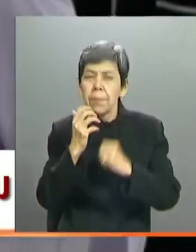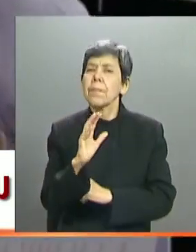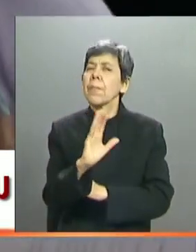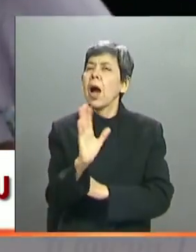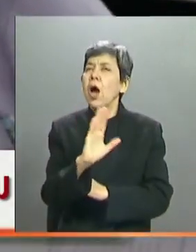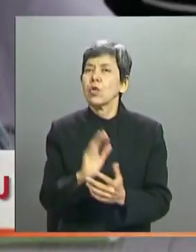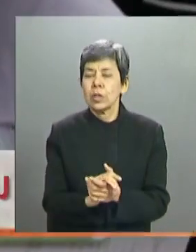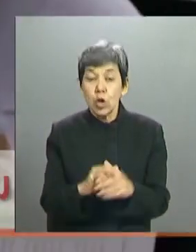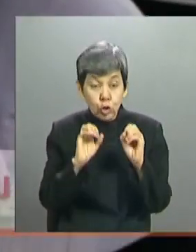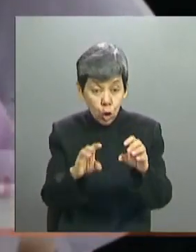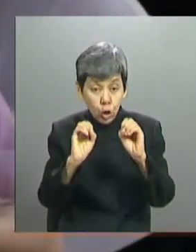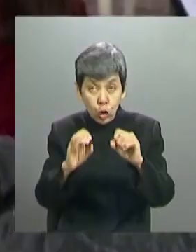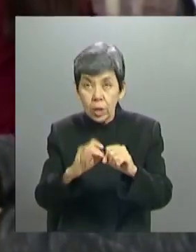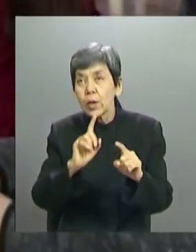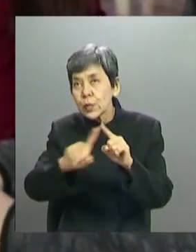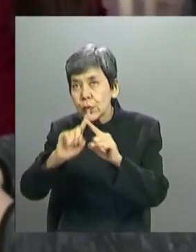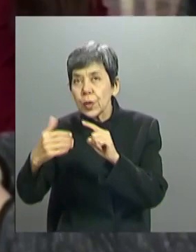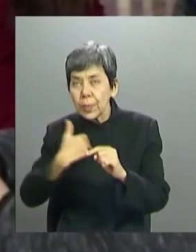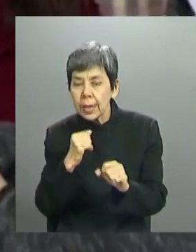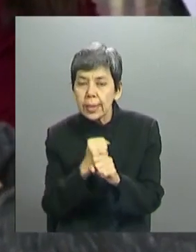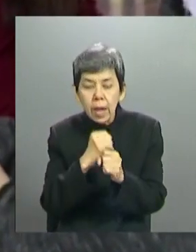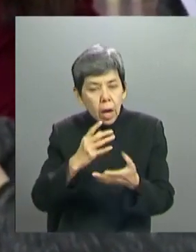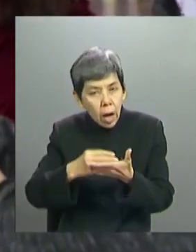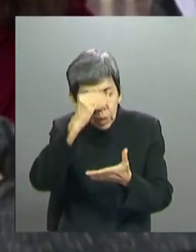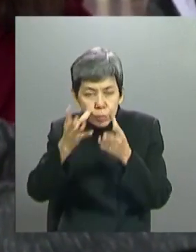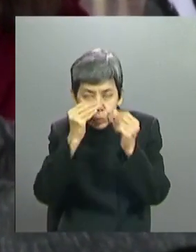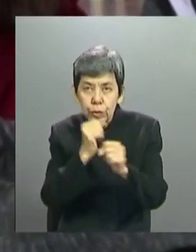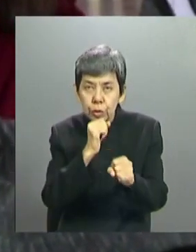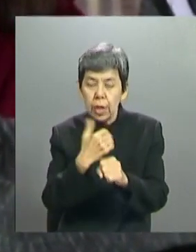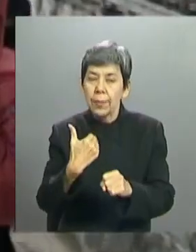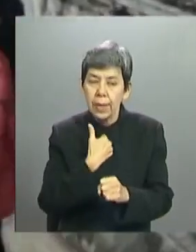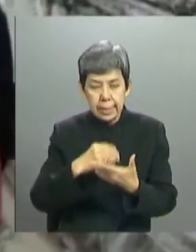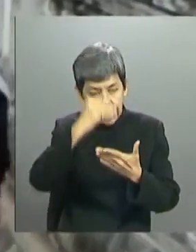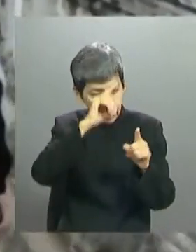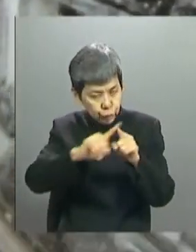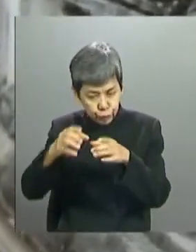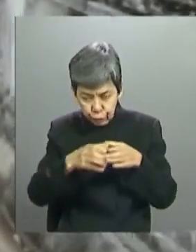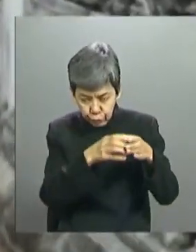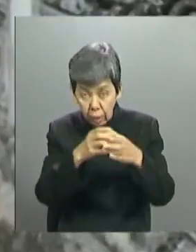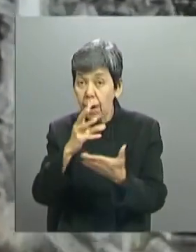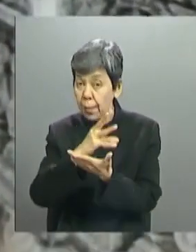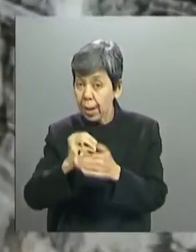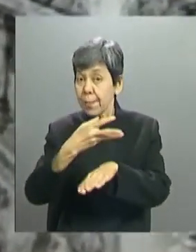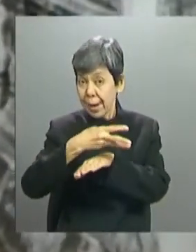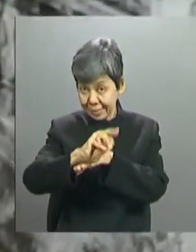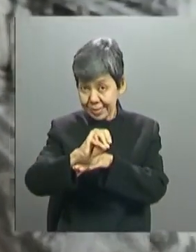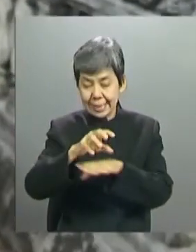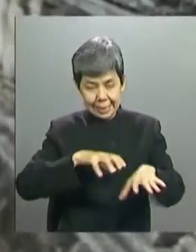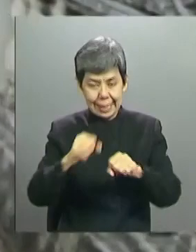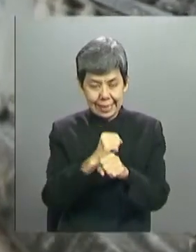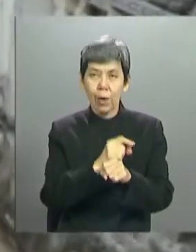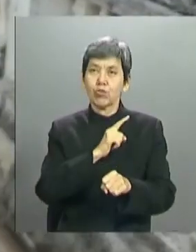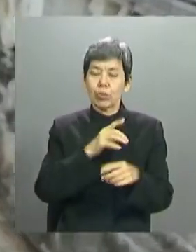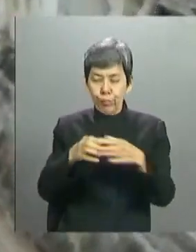การเรียนการสอนแบบสหวิชาชีพเป็นการเรียนรู้ร่วมกันระหว่างนิสิตต่างคณะที่มหาวิทยาลัยมหาสารคามได้จัดขึ้นเ